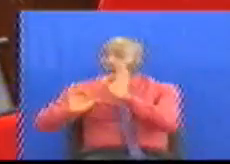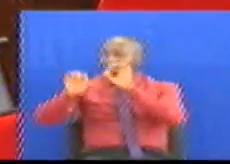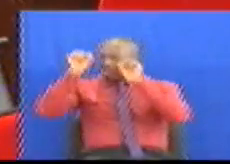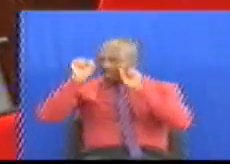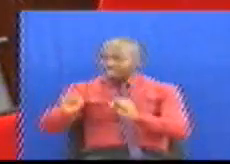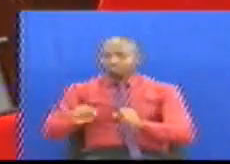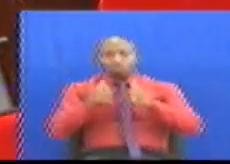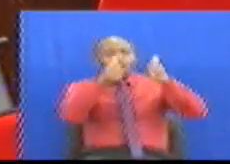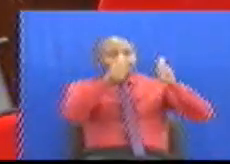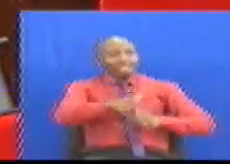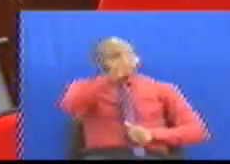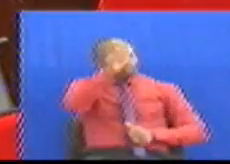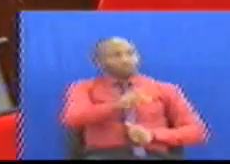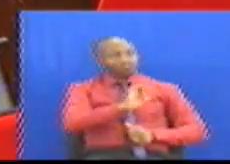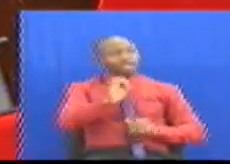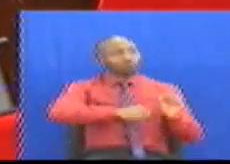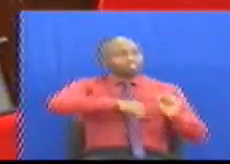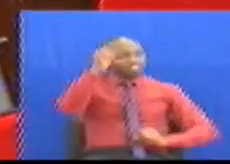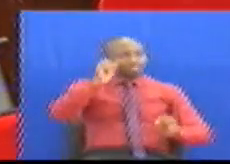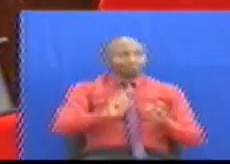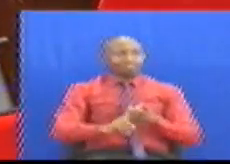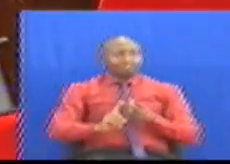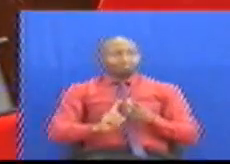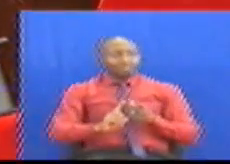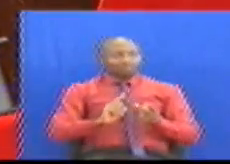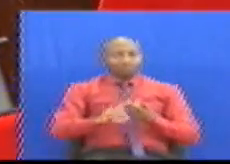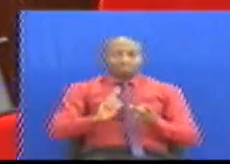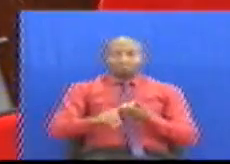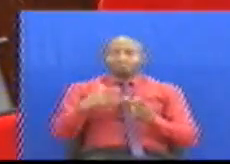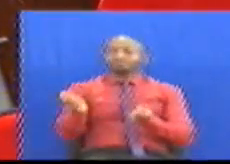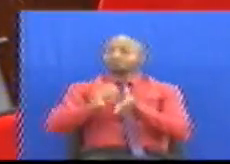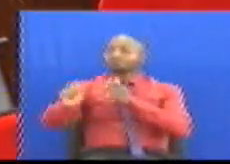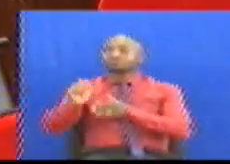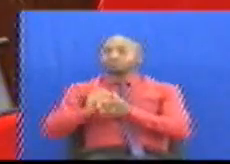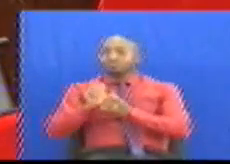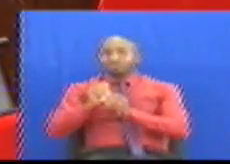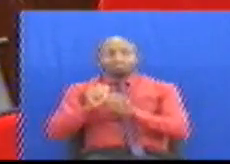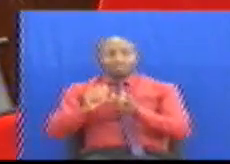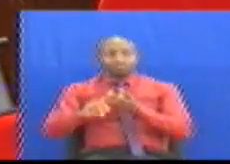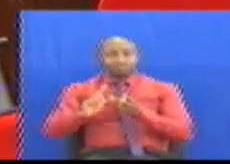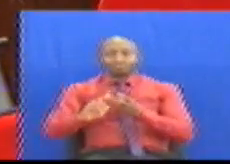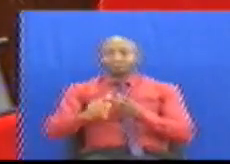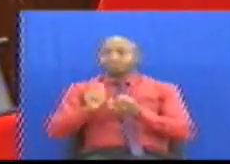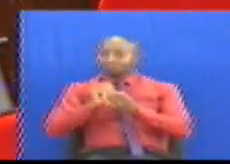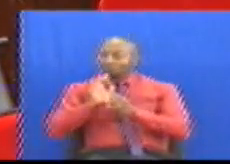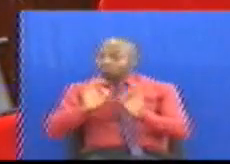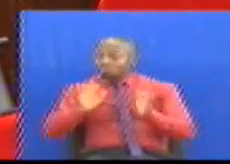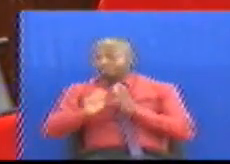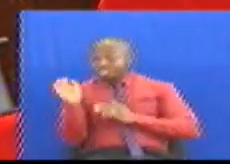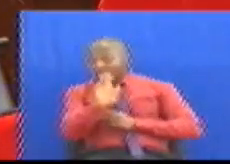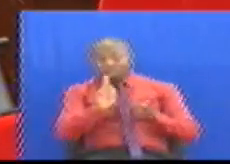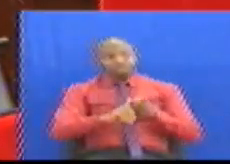watangaze watu fulani kuwa washindi, ni vizuri ofisi yako ione ijaribu